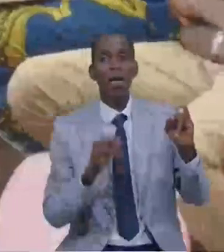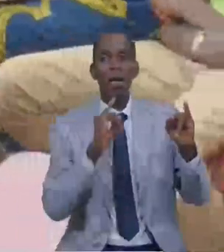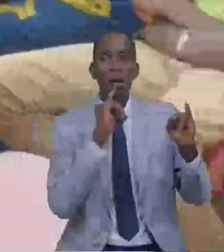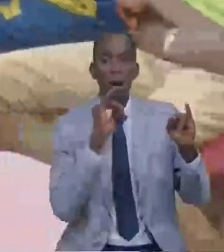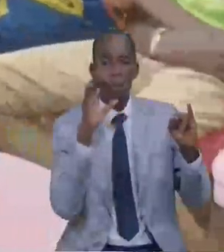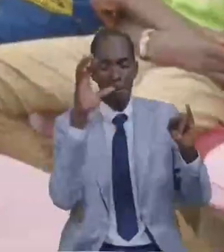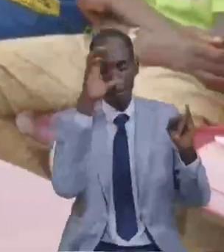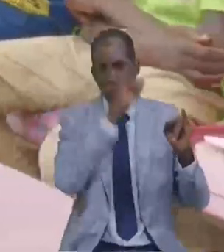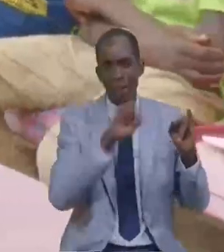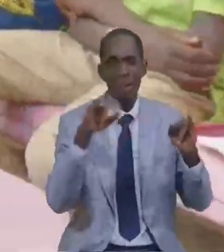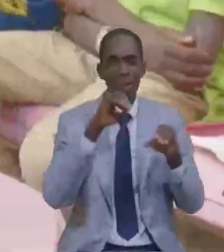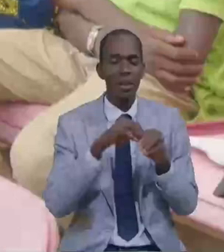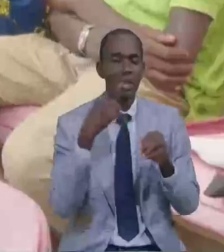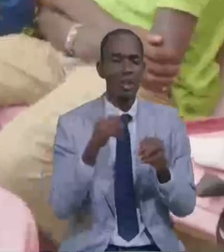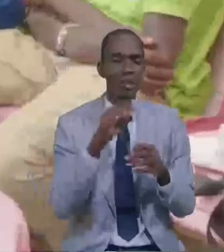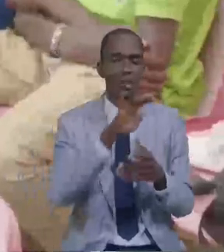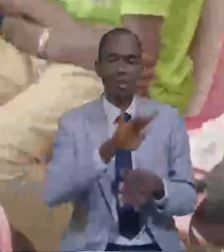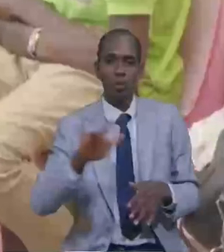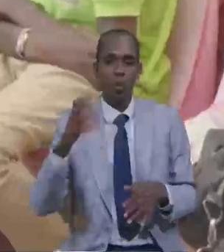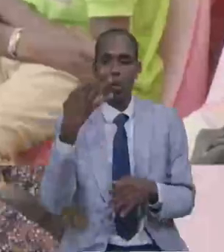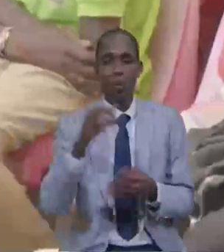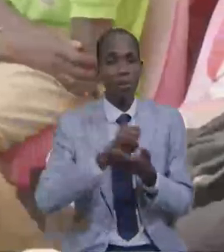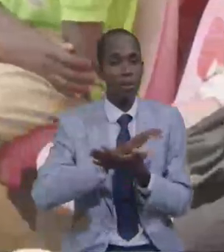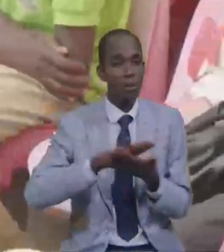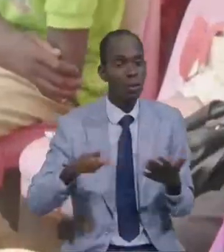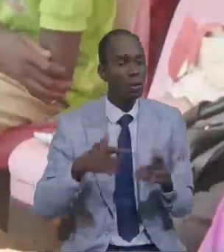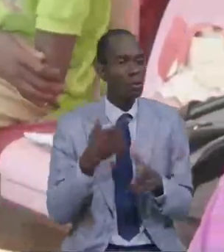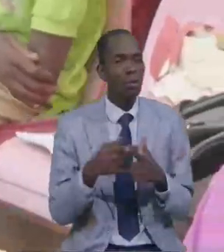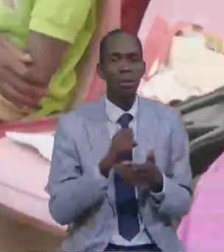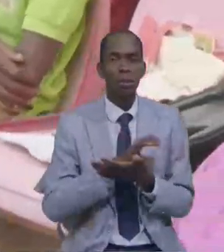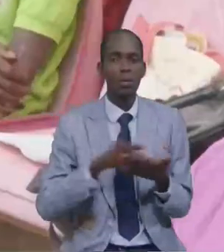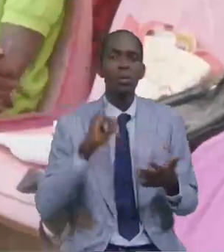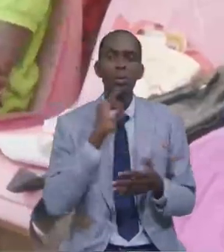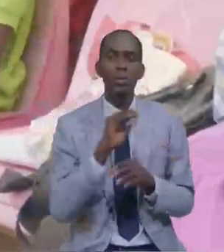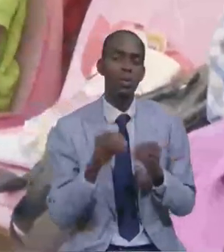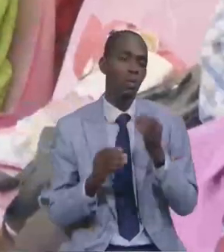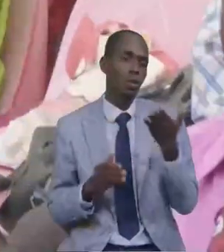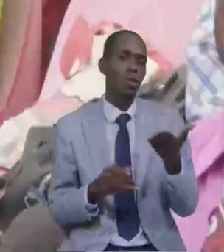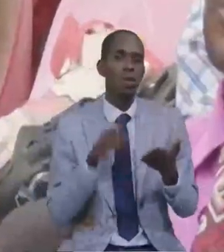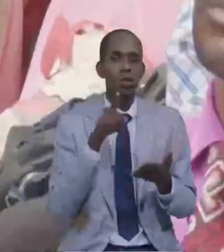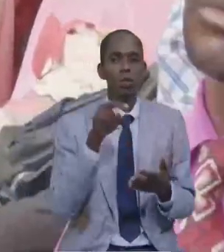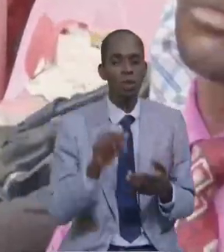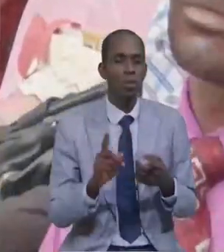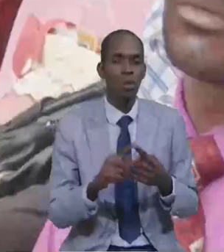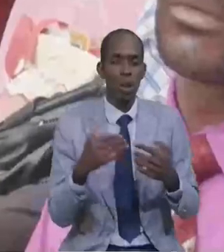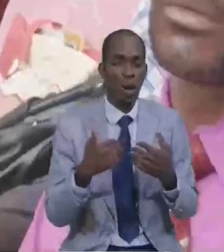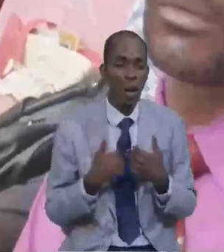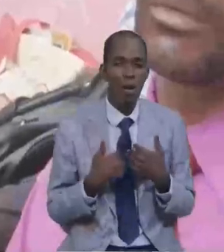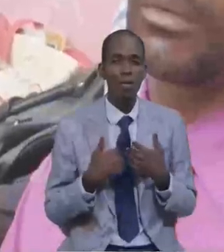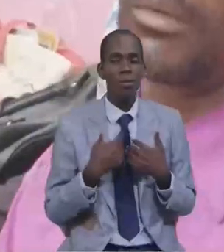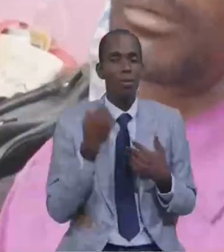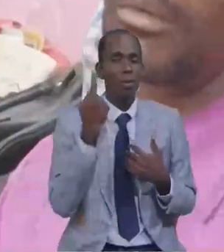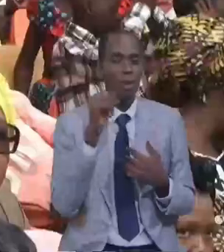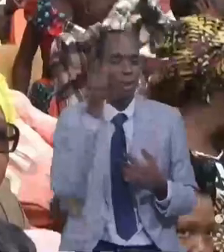dois comprendre que tous ces attributs épellent